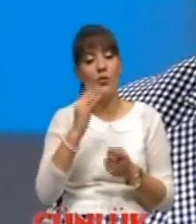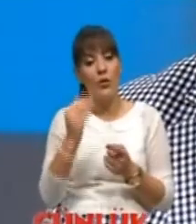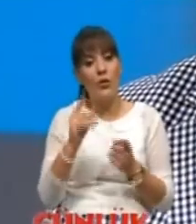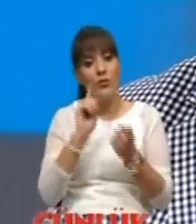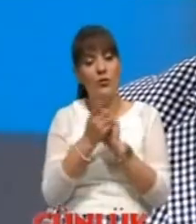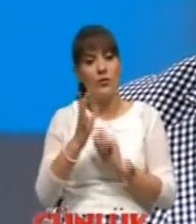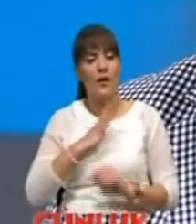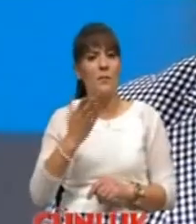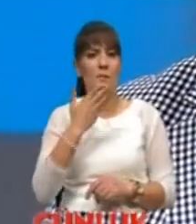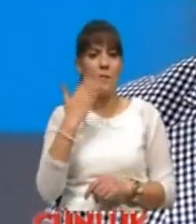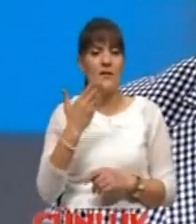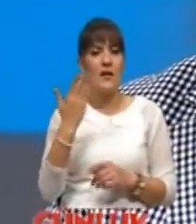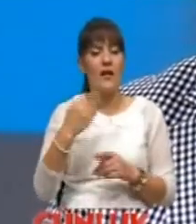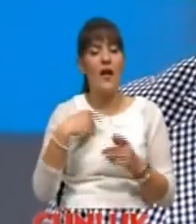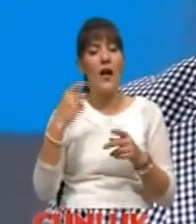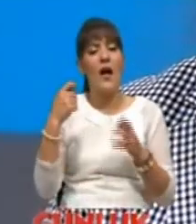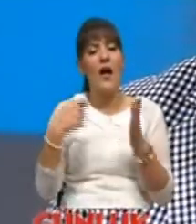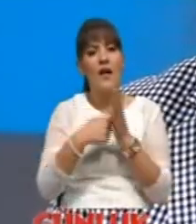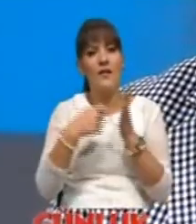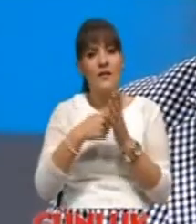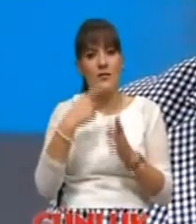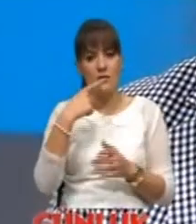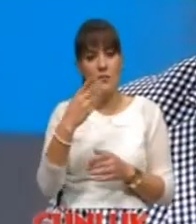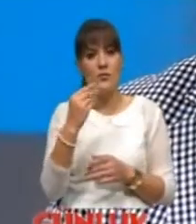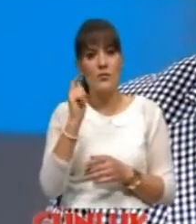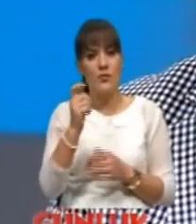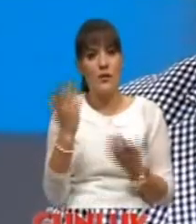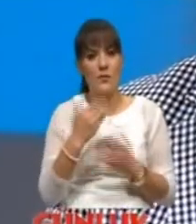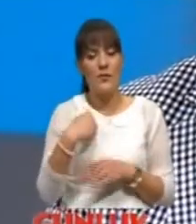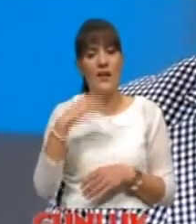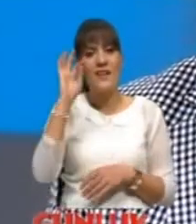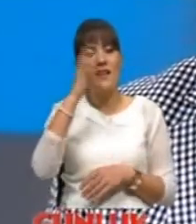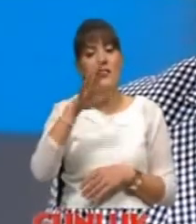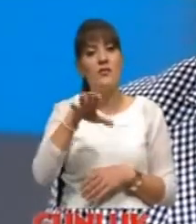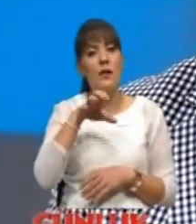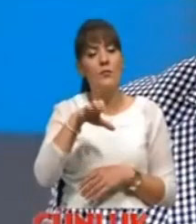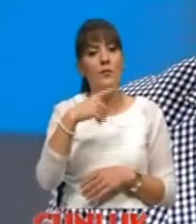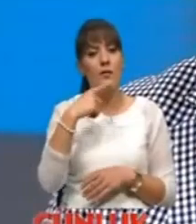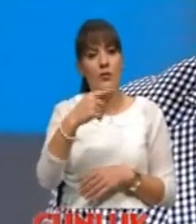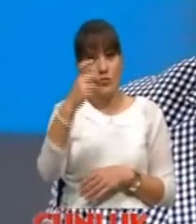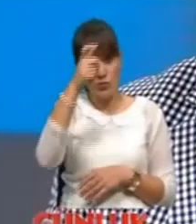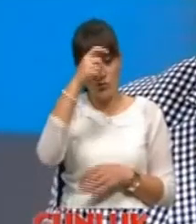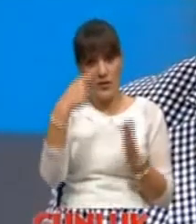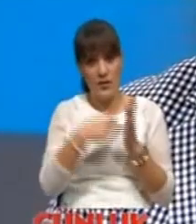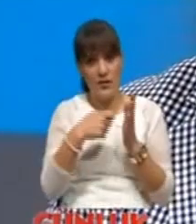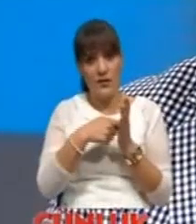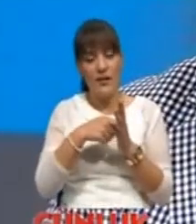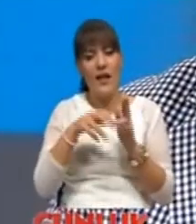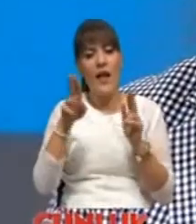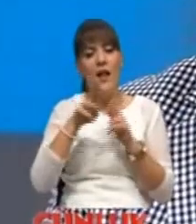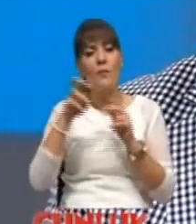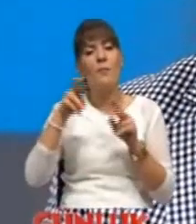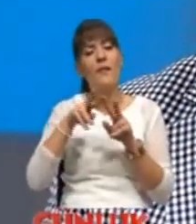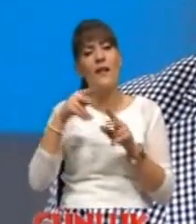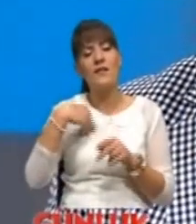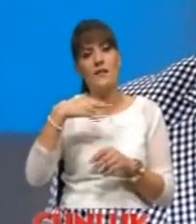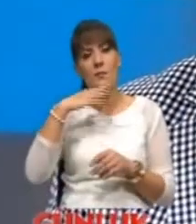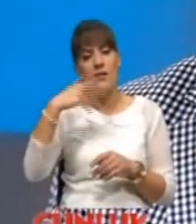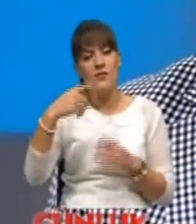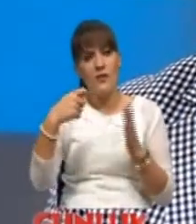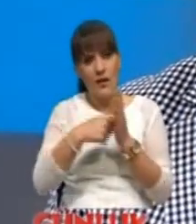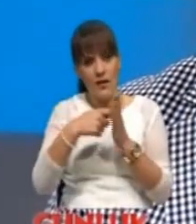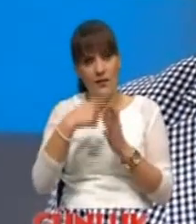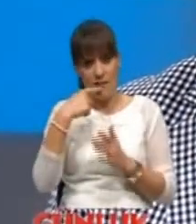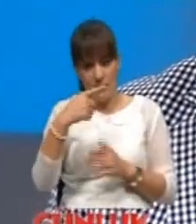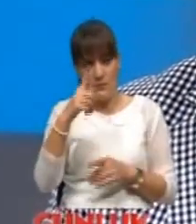de var. Hı-hı. Mesela adını, Latince adını söylemek çok zor ama yeşil kaplumbağa diyoruz Türkçe adı olarak. Kelonia midas dediğimiz tür. Bu da